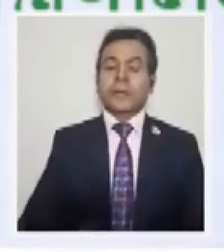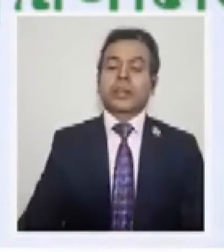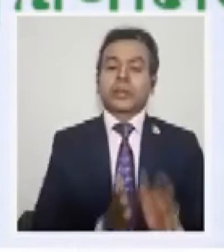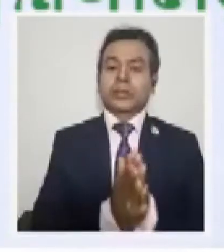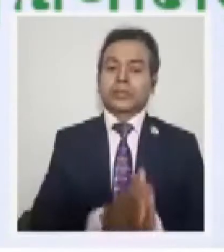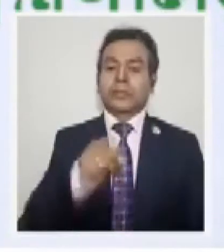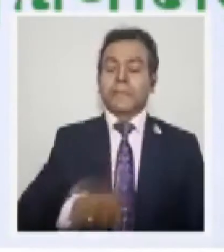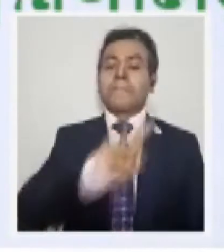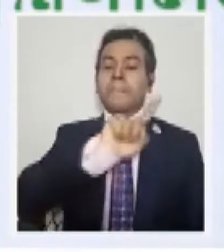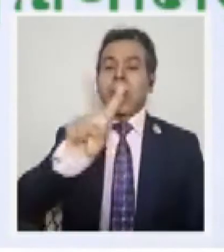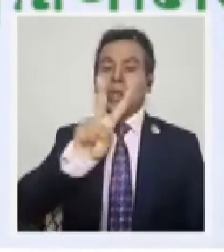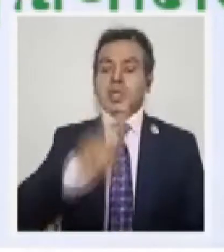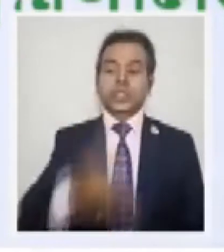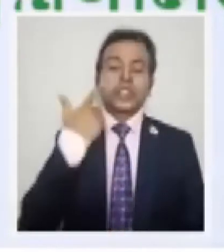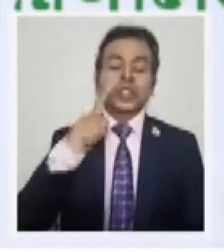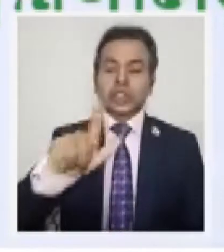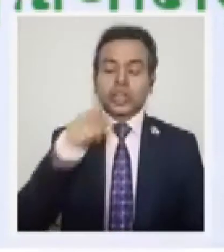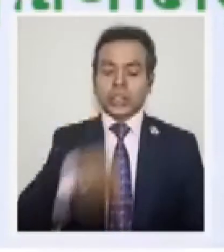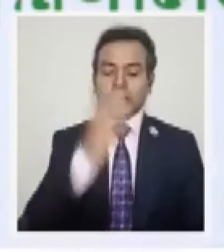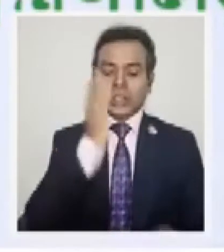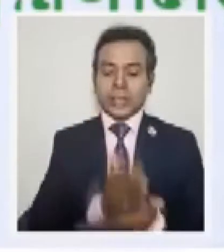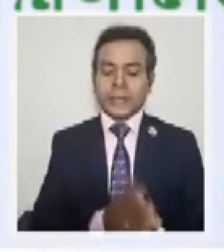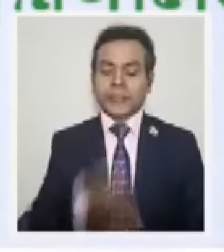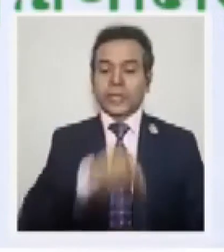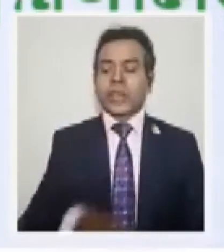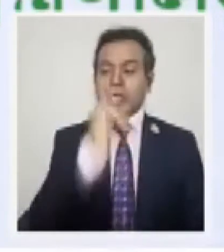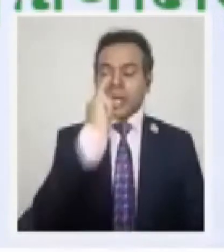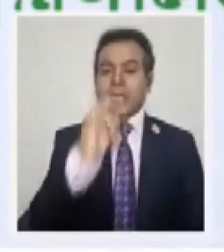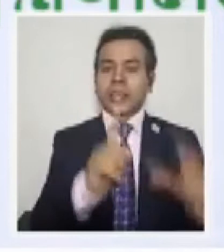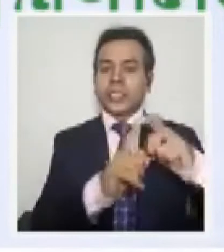হয়েছিল বাংলাদেশে। আজ 30 মে আমরা 12 সপ্তাহ শেষ করলাম।